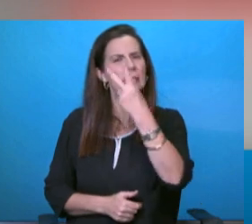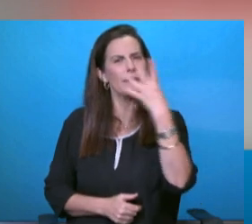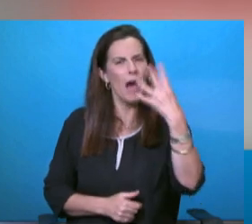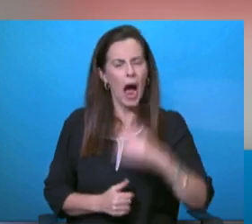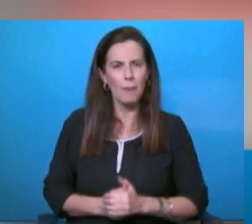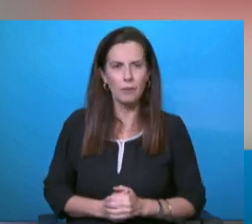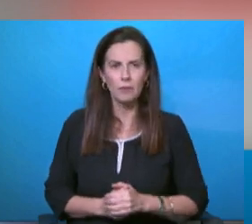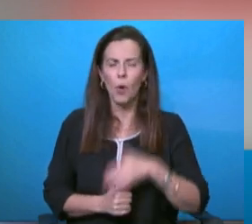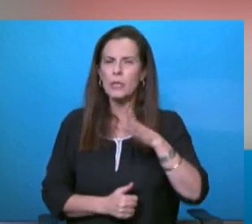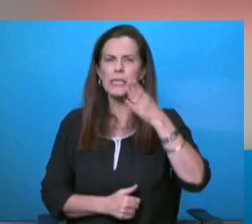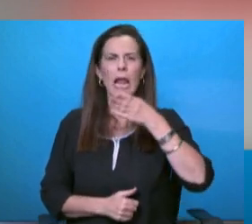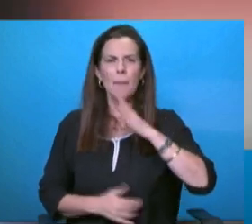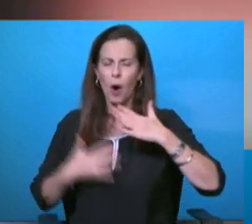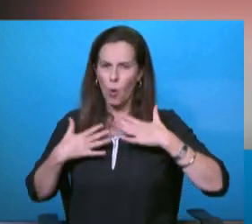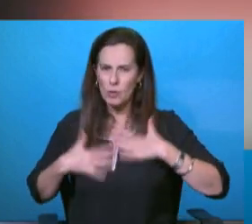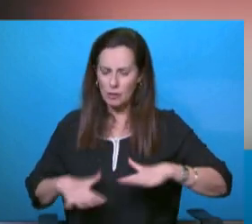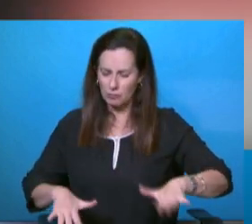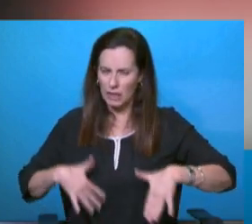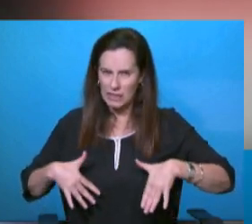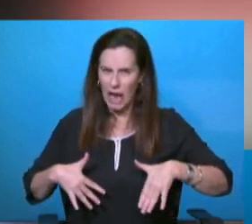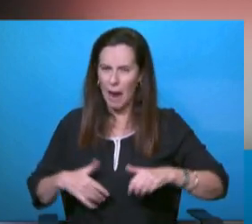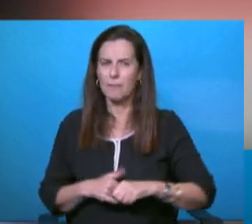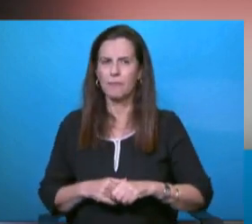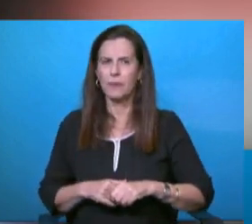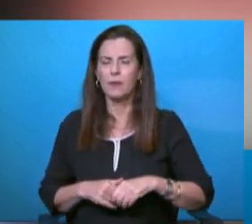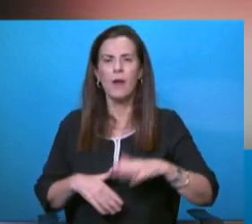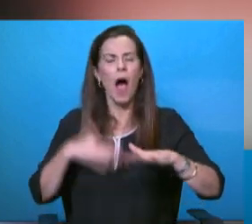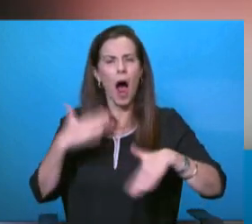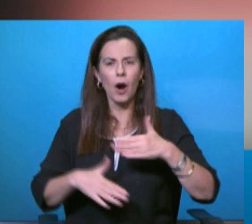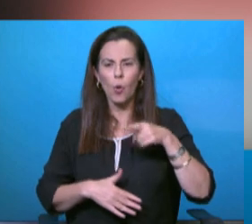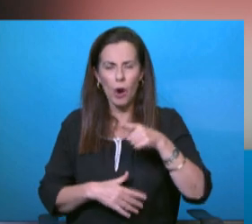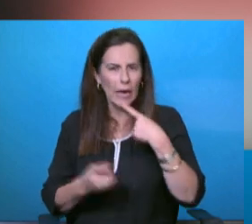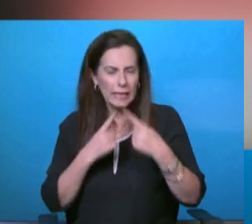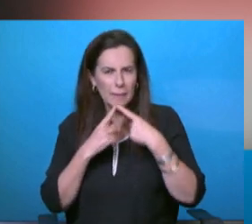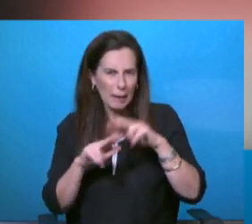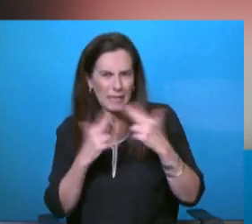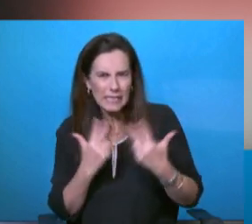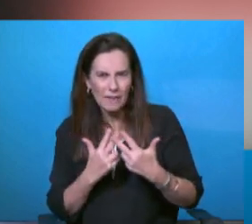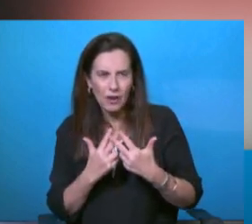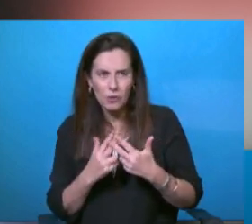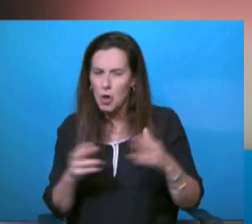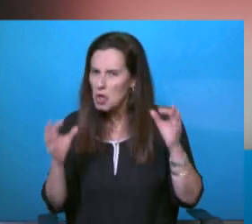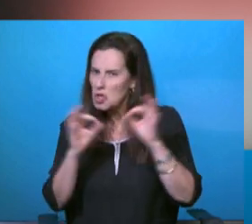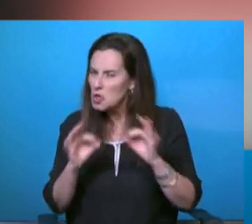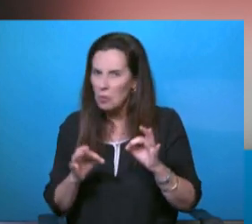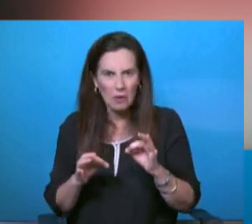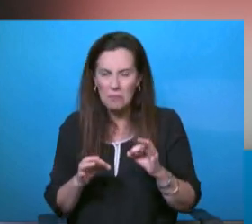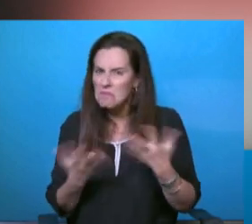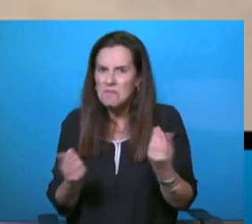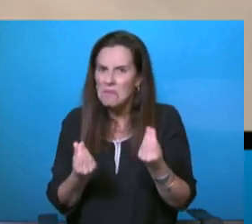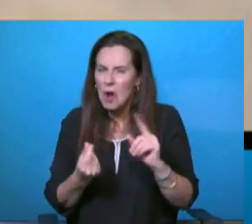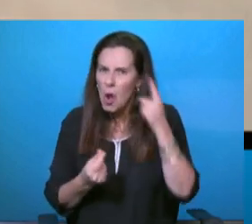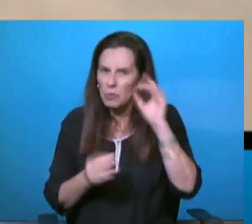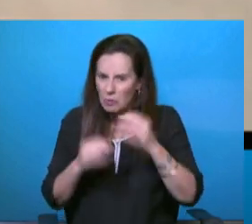לבר בחולצת תיעוד ומכנסיים קצרים. בשלב מסוים הוא ניגש ושוחח עם הצוות. שום דבר כאן לא מרמז על מה שעומד לקרות